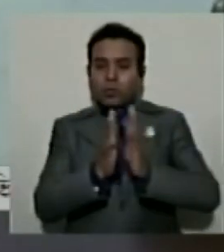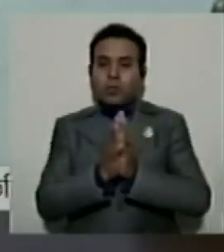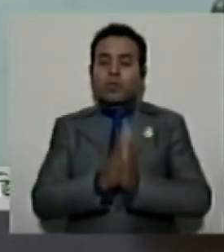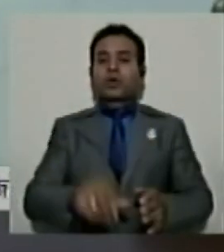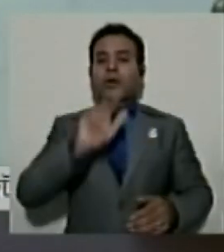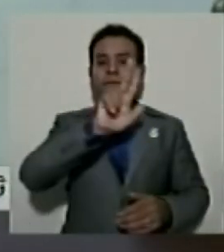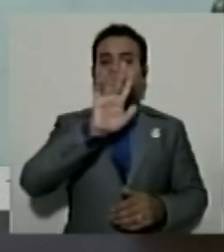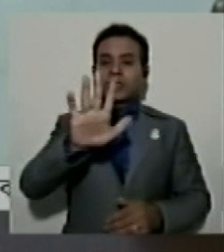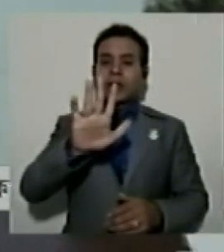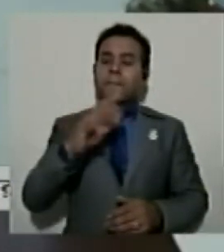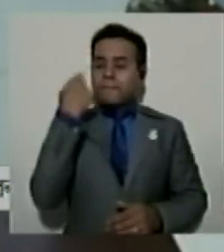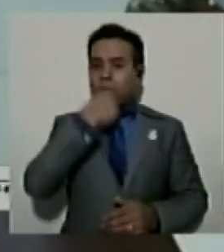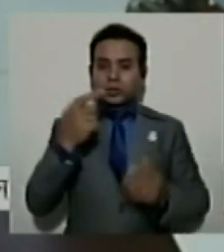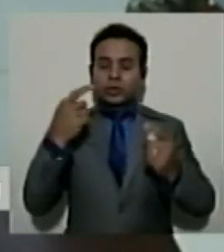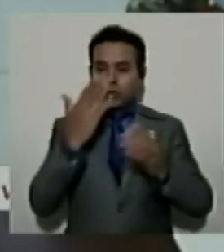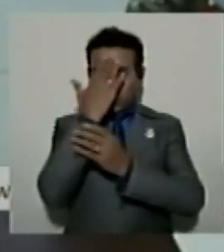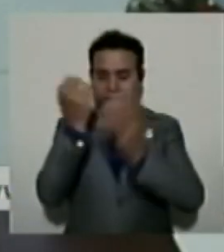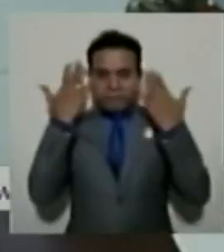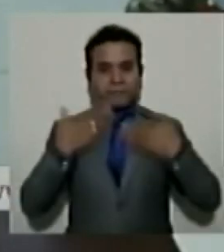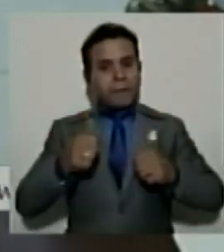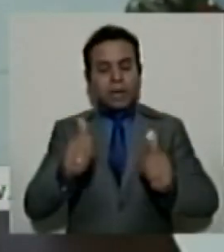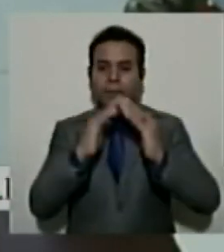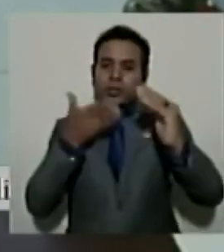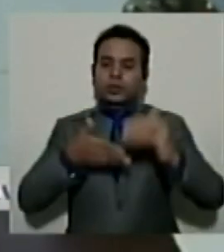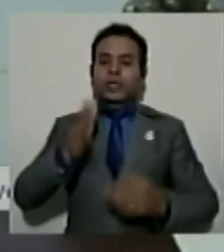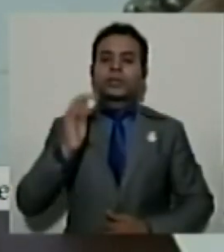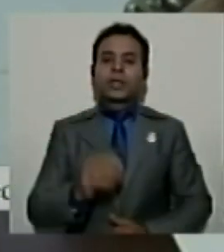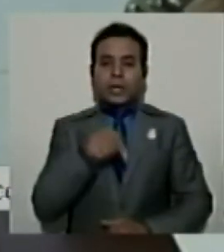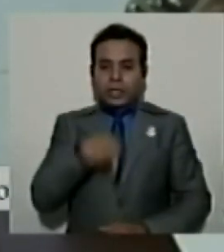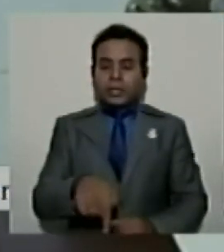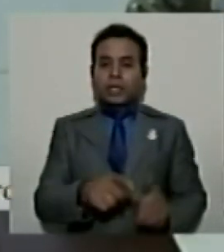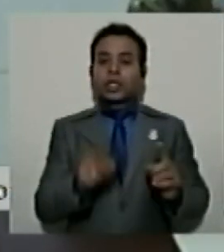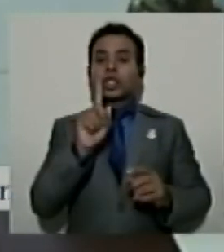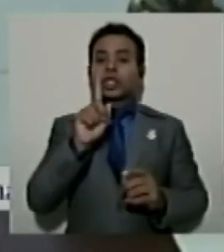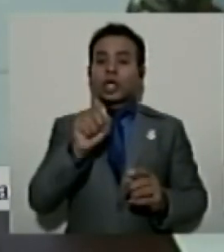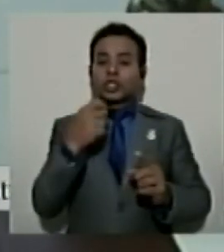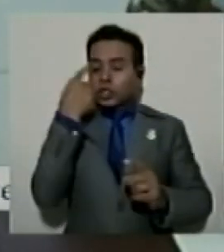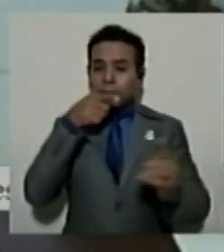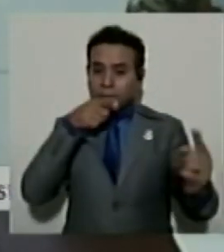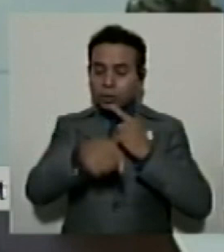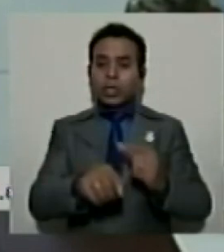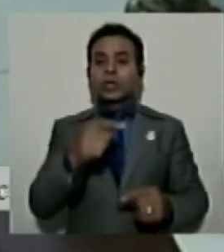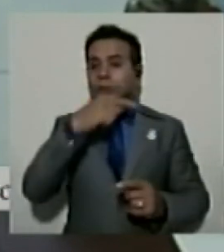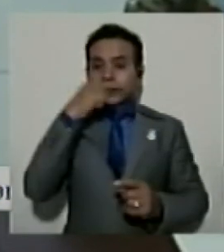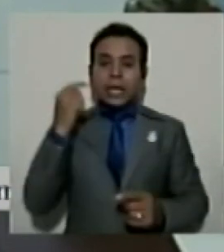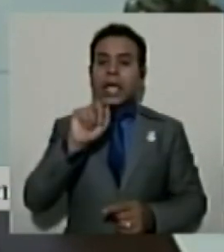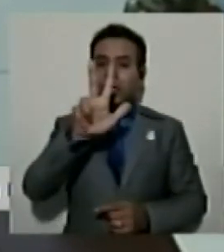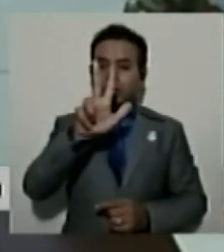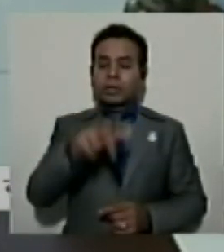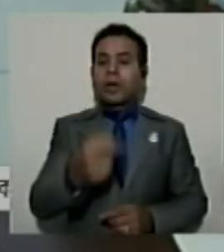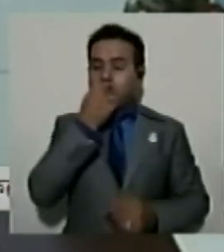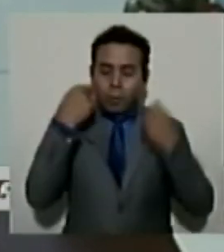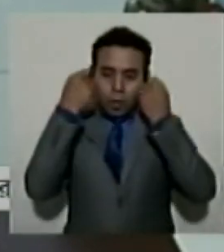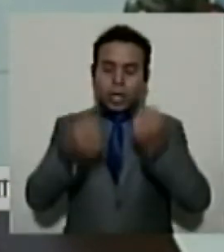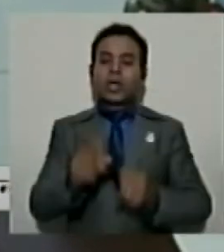মধ্যে পুরুষ 8 জন এবং মহিলা 2 জন। বয়স ভিত্তিক আমরা যদি বিশ্লেষণ করি